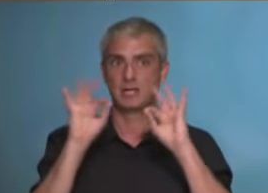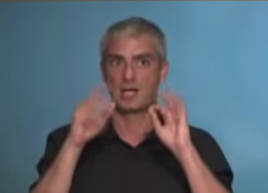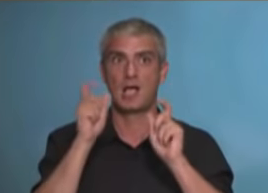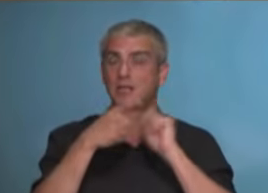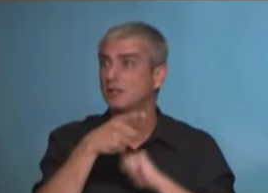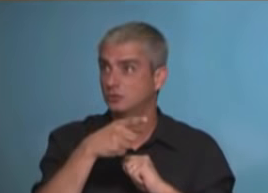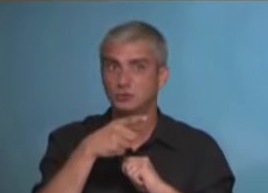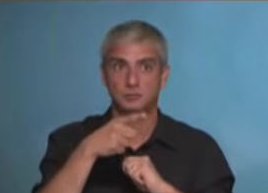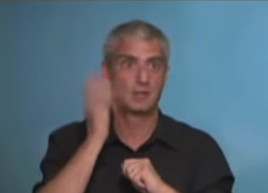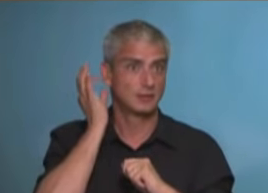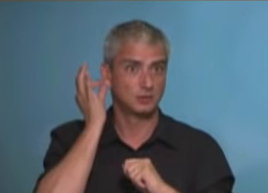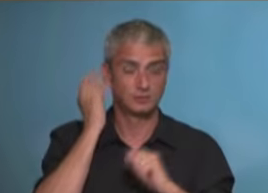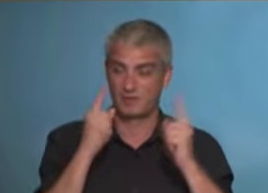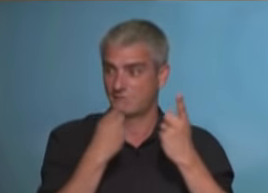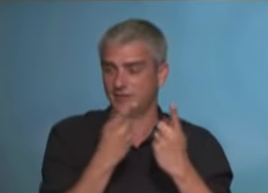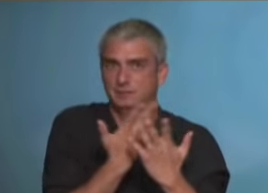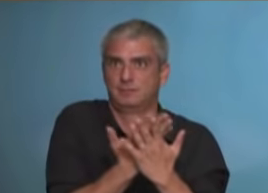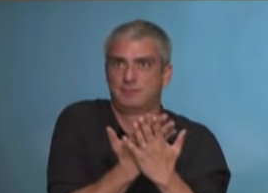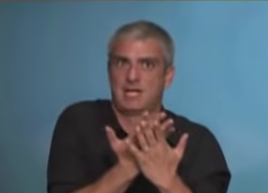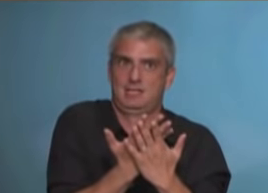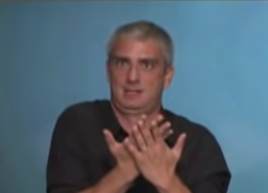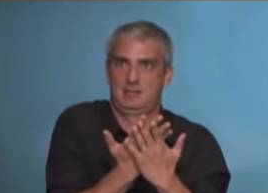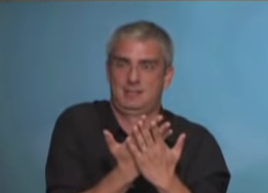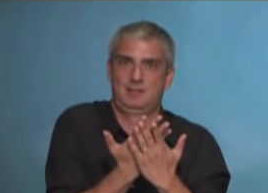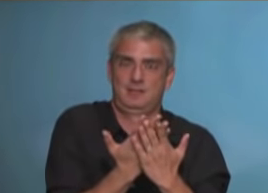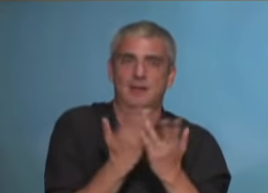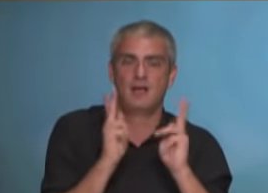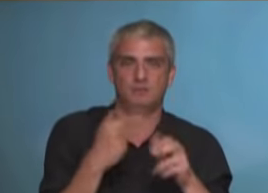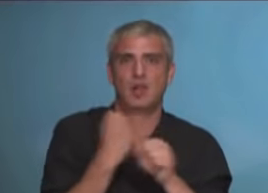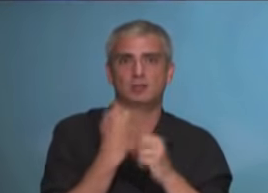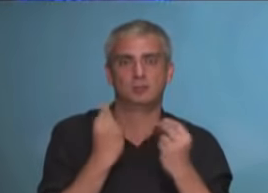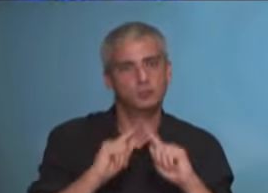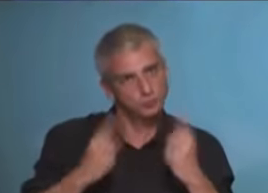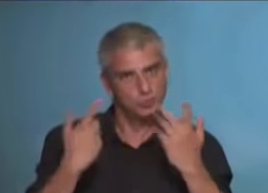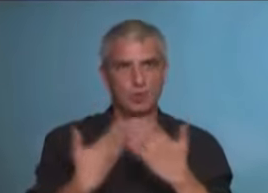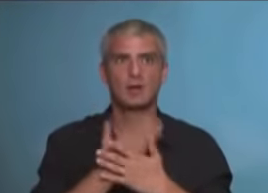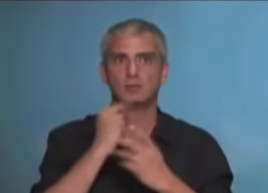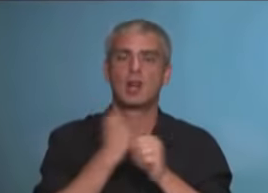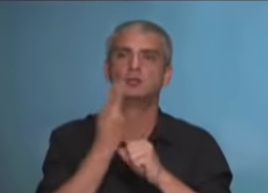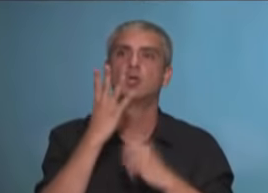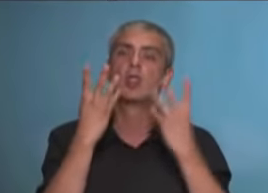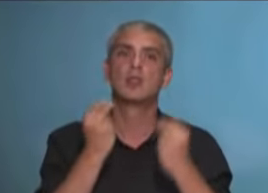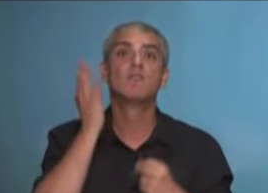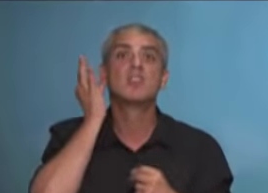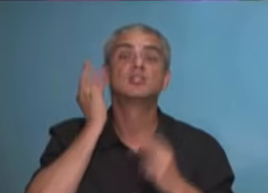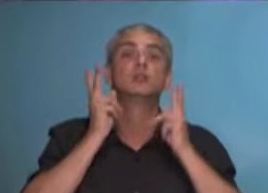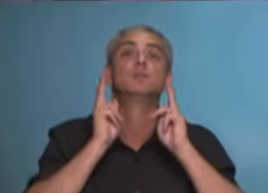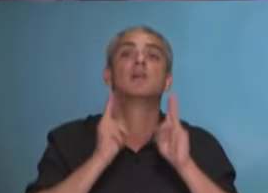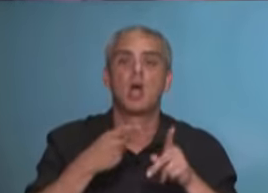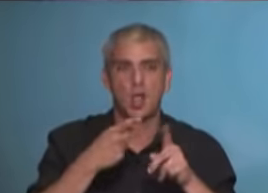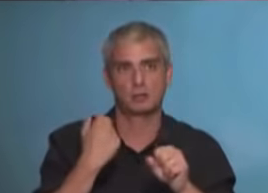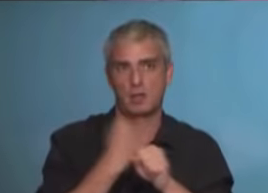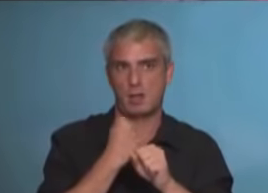פה והאירוע הזה מעיד שאפשר לעשות אחרת, אפשר לעשות טוב ביותר. נשים יכולות